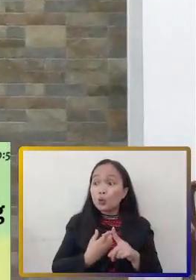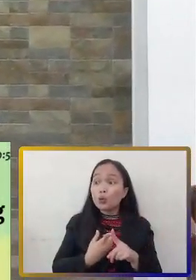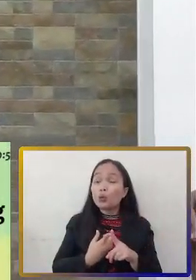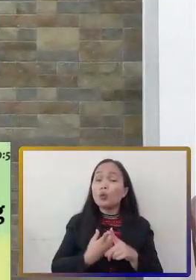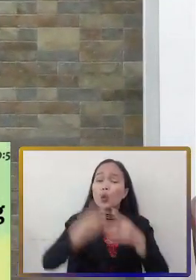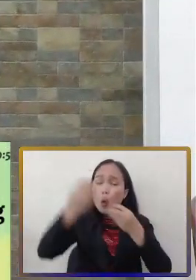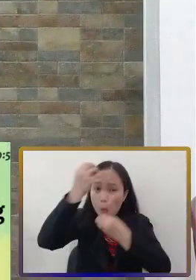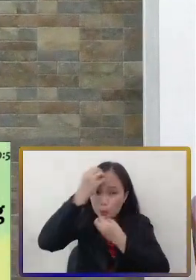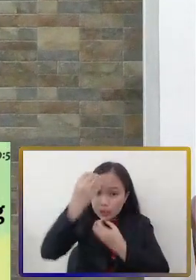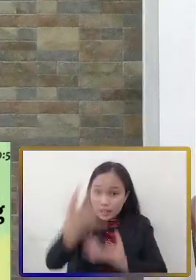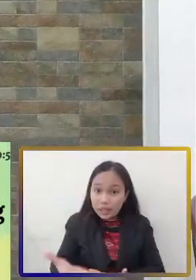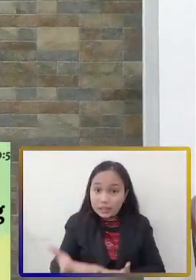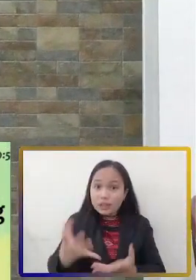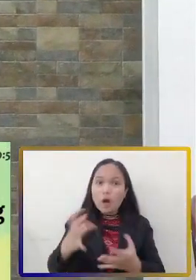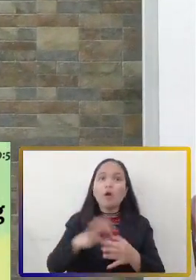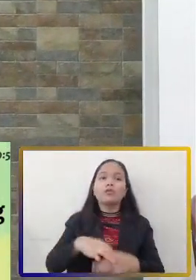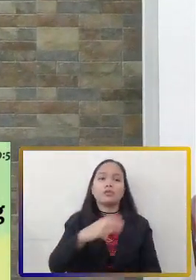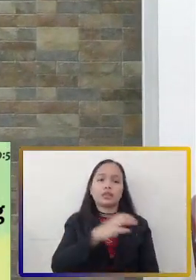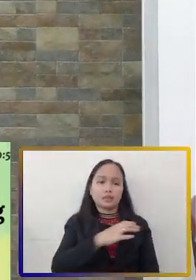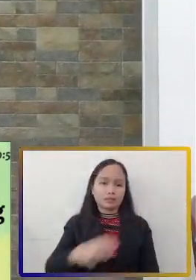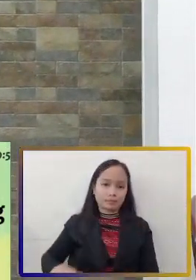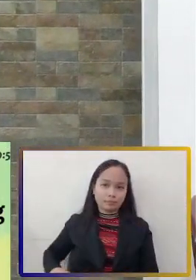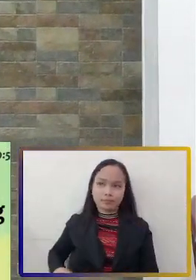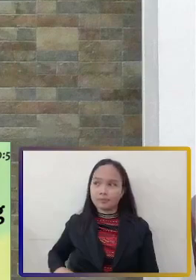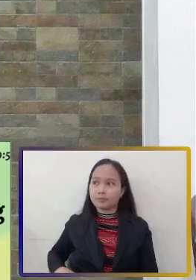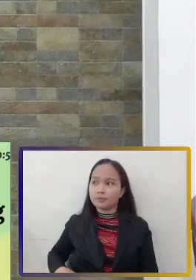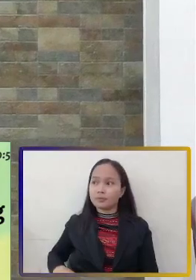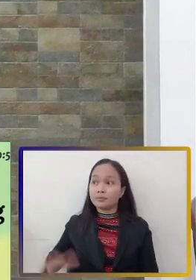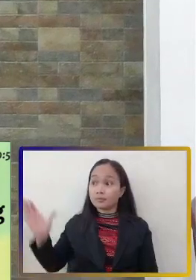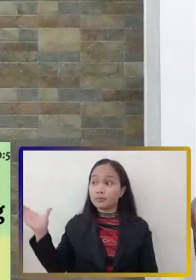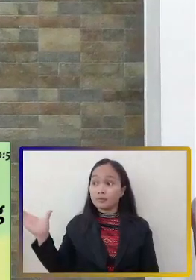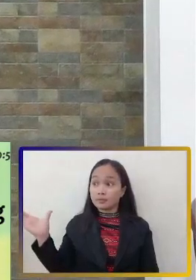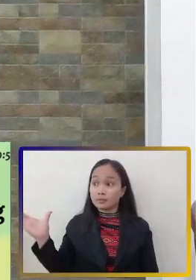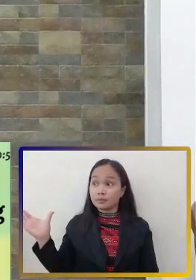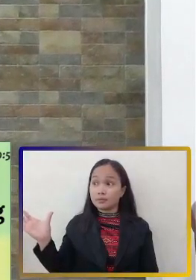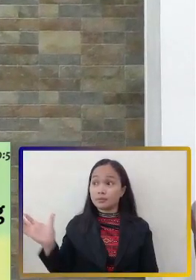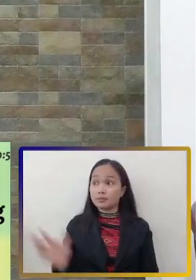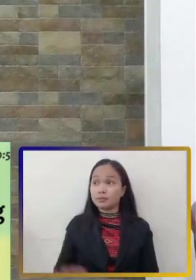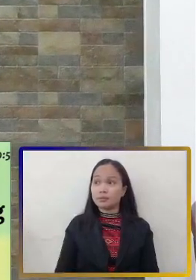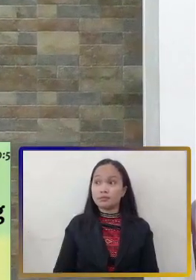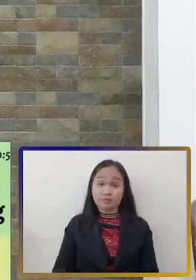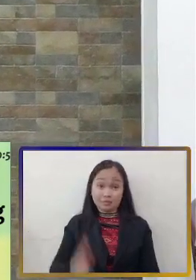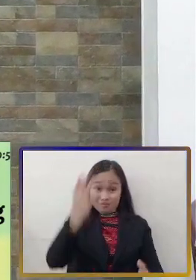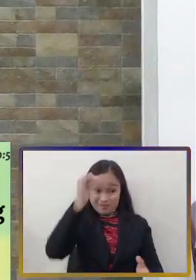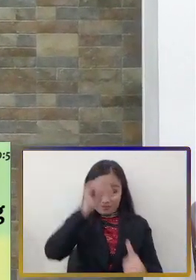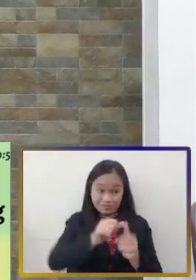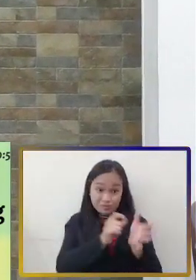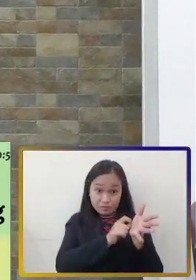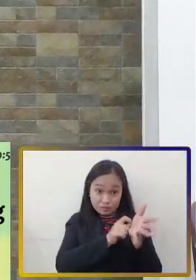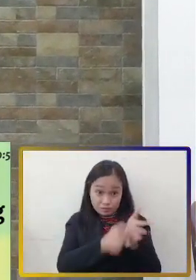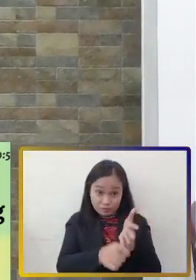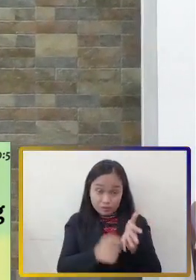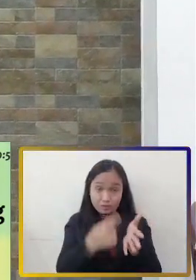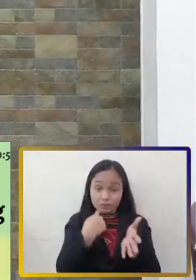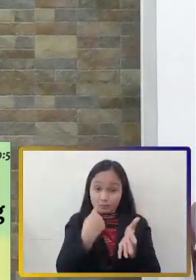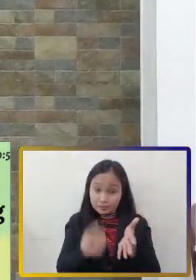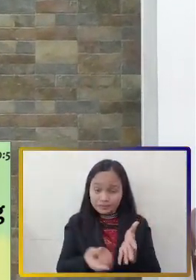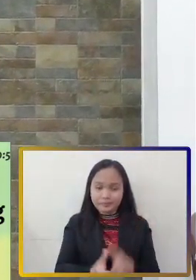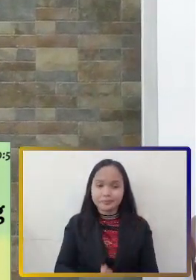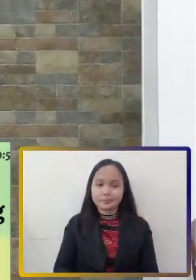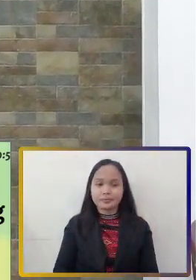to the obedience of Christ. Notice here. No, tatandaan niyo, sabi ko sa inyo, guguhitan niyo yan eh. Look what the Bible says here. All